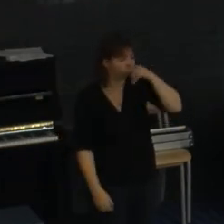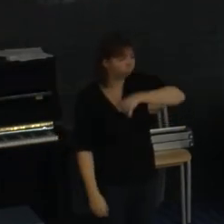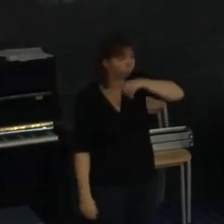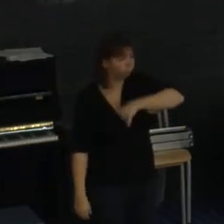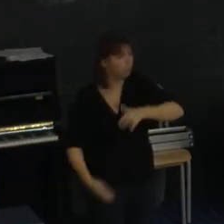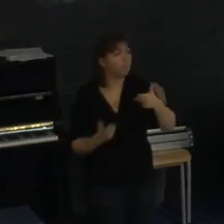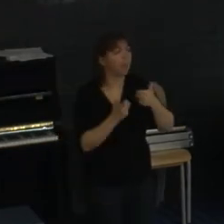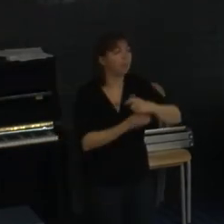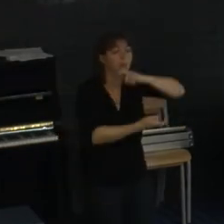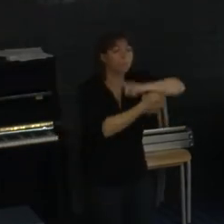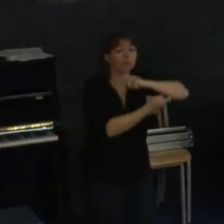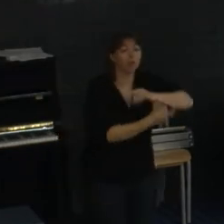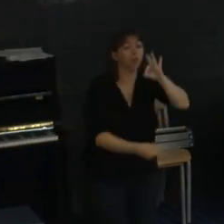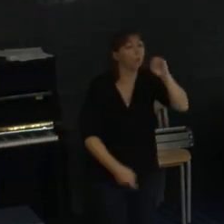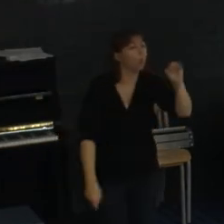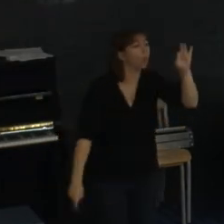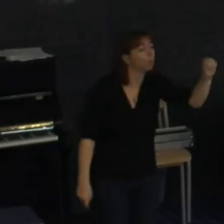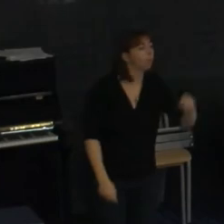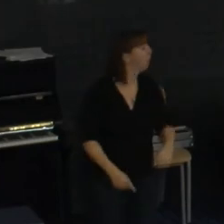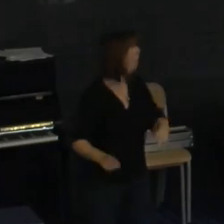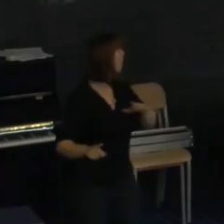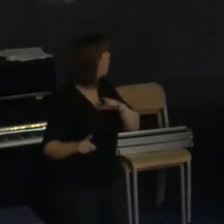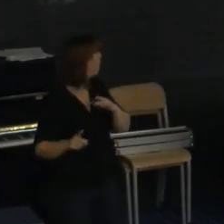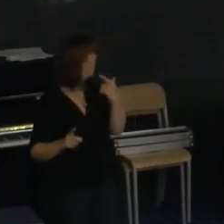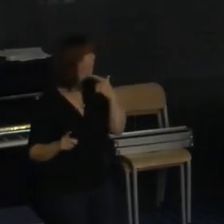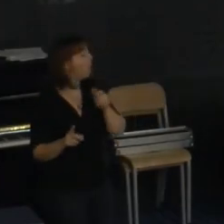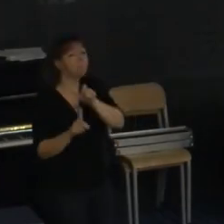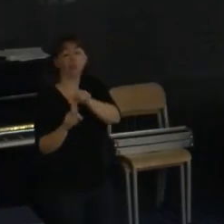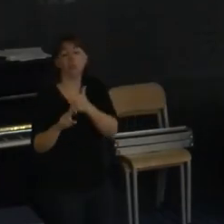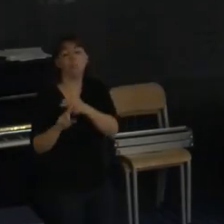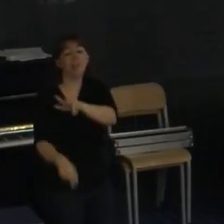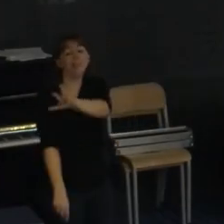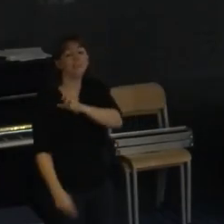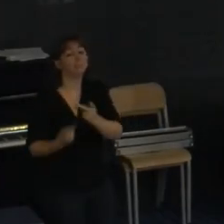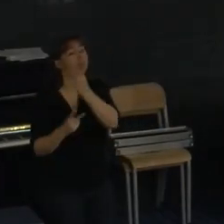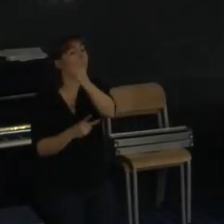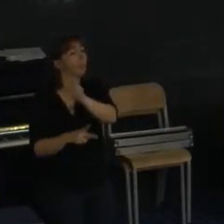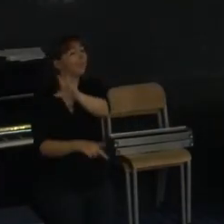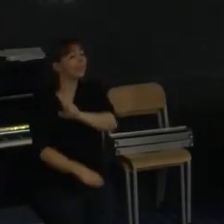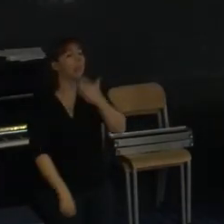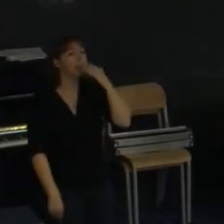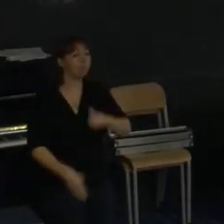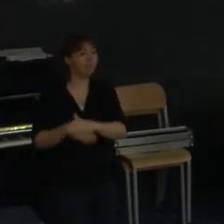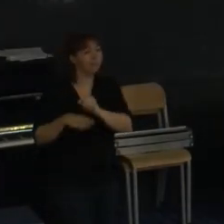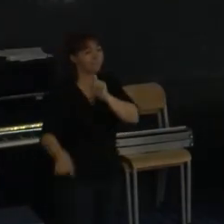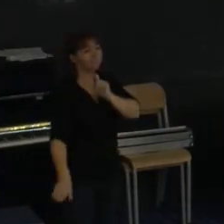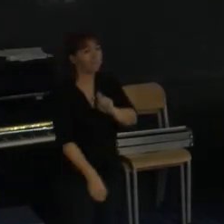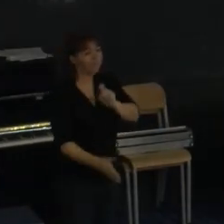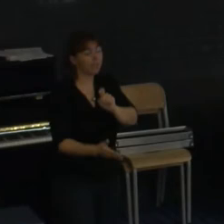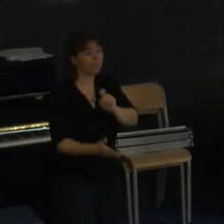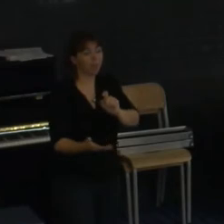Toto. Il a une date qui s'appelle X. La valeur, c'est X. Et si on l'exécute, on peut avoir un